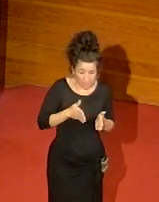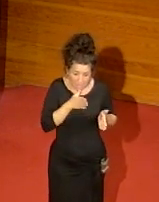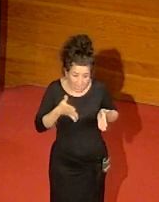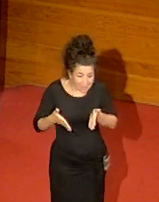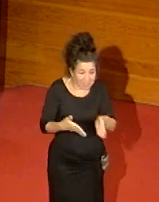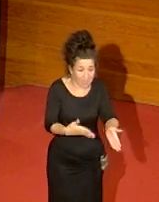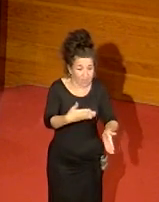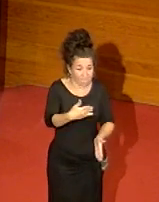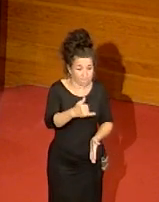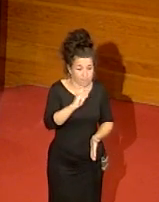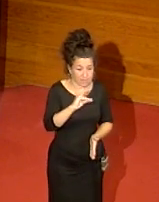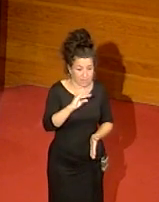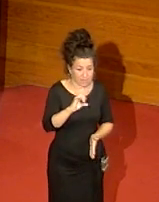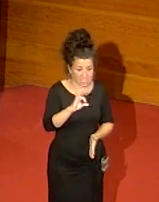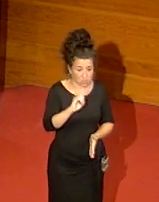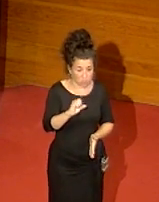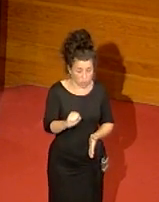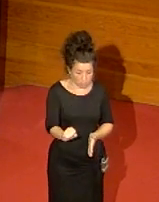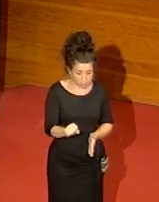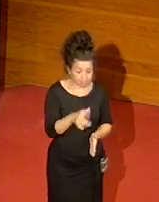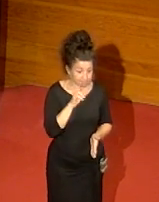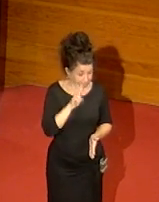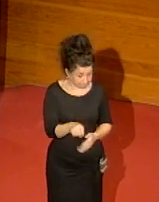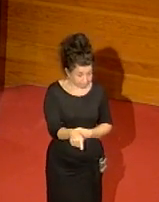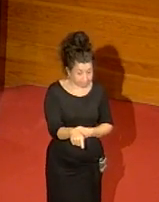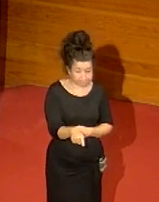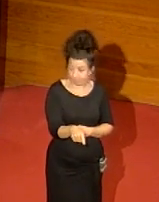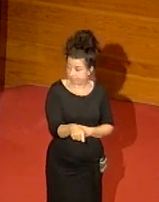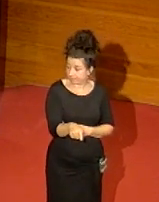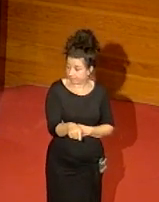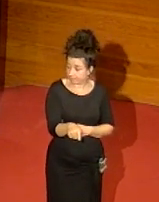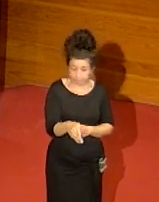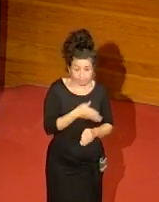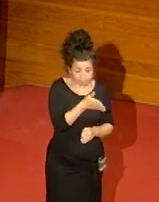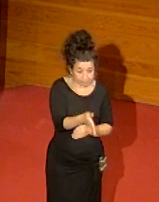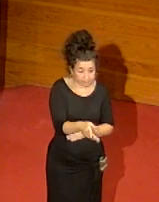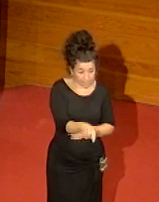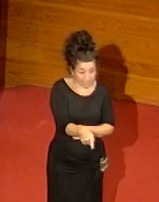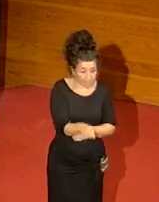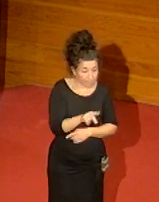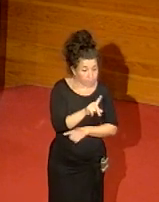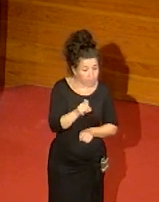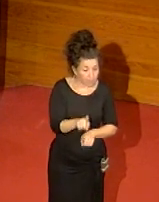ibaia. Ez? Bidasoa ibaian joan zaitezte bertara eta galdetu, ez?